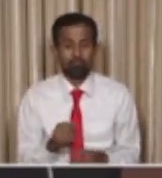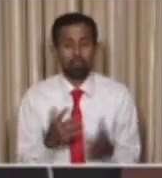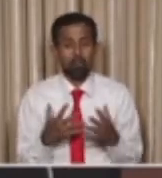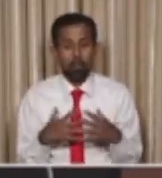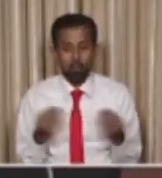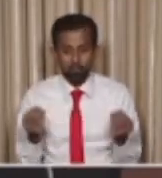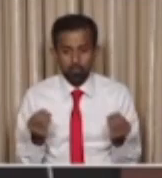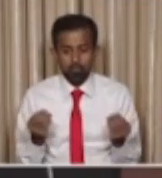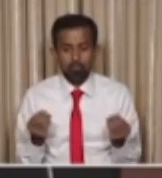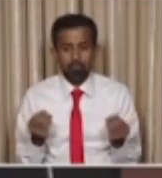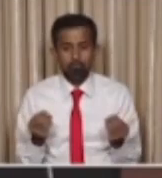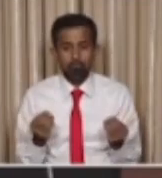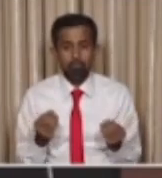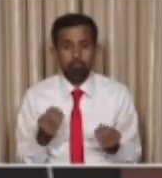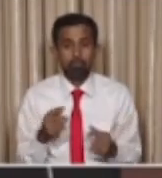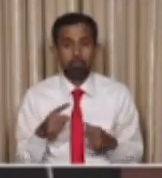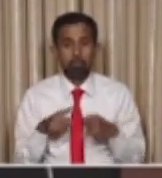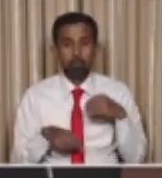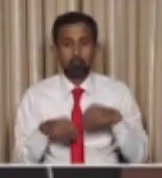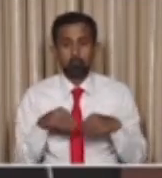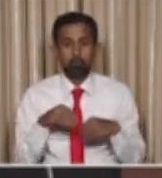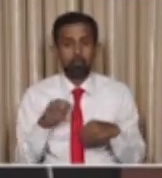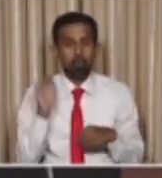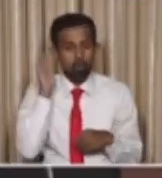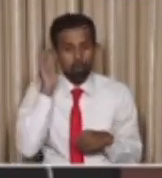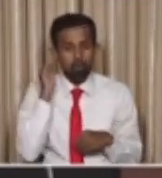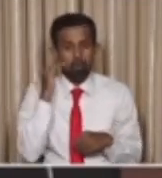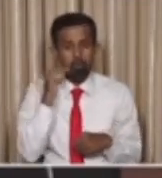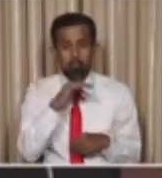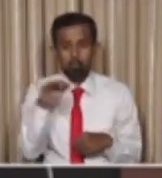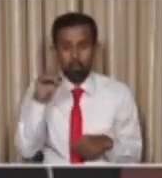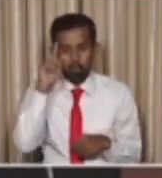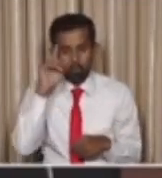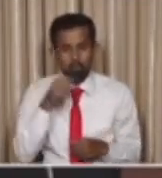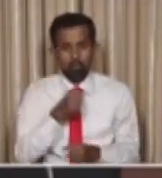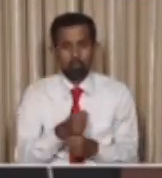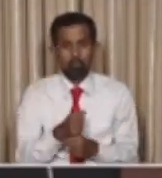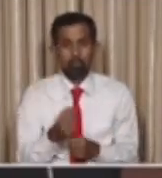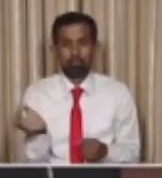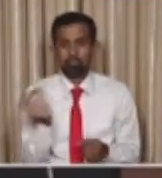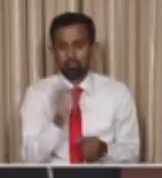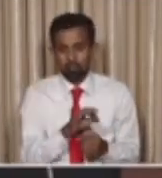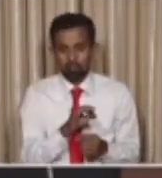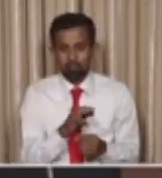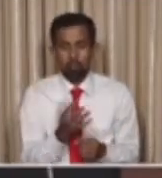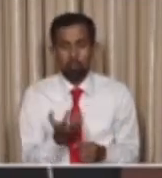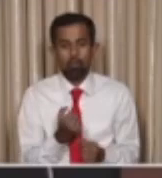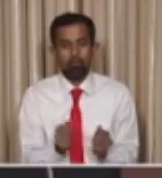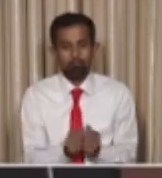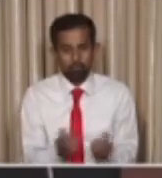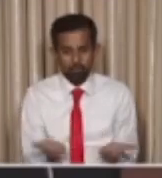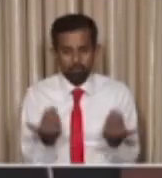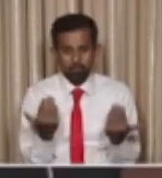කරන්න ජනමතයක් විමසලා ජනතාව බලාපොරොත්තු වෙන ආණ්ඩුවක් පත් කරගන්න අවශ්‍ය කටයුතු